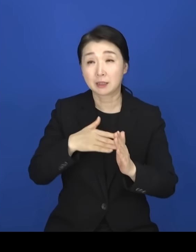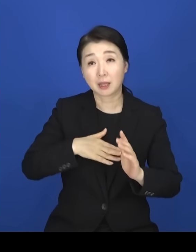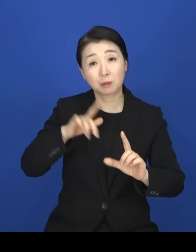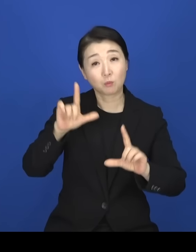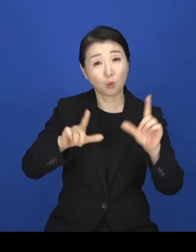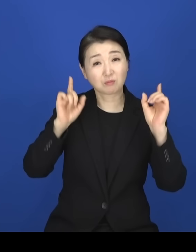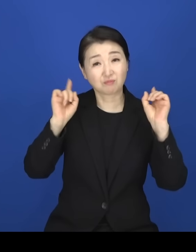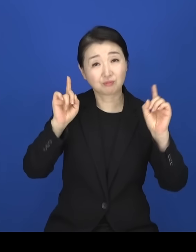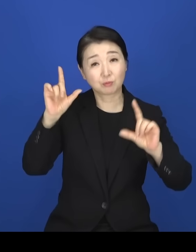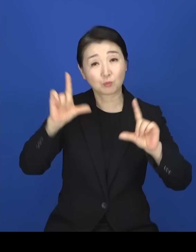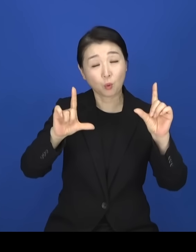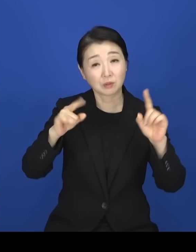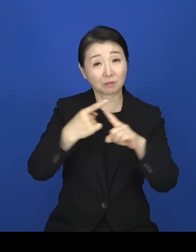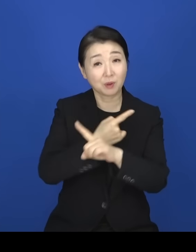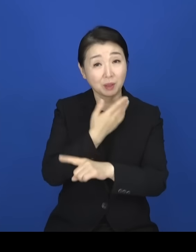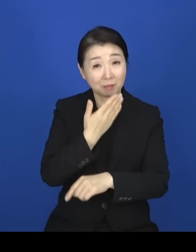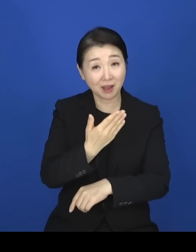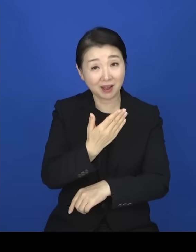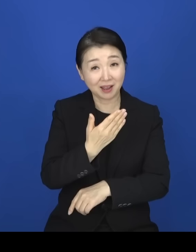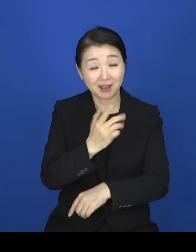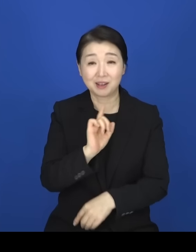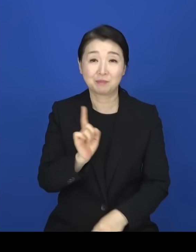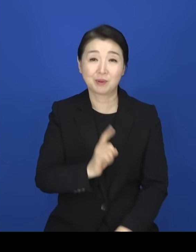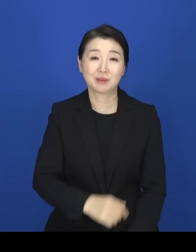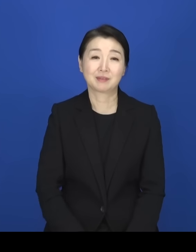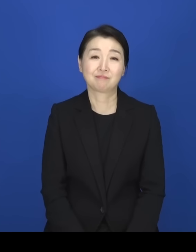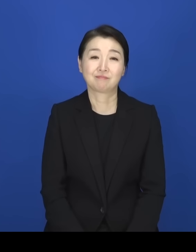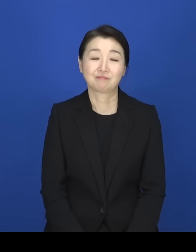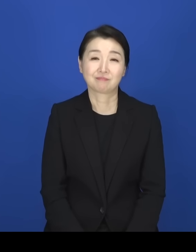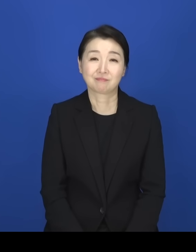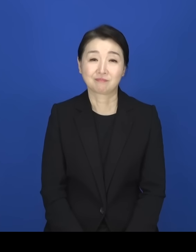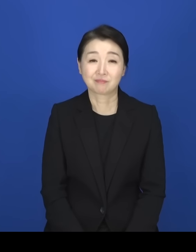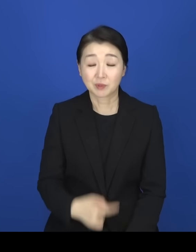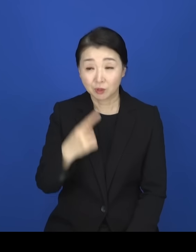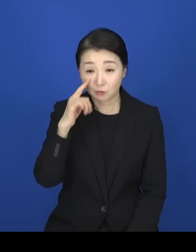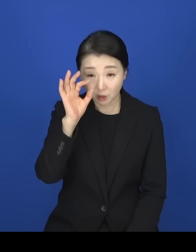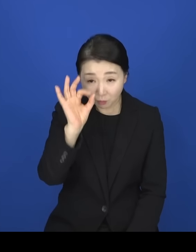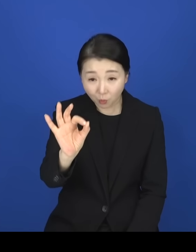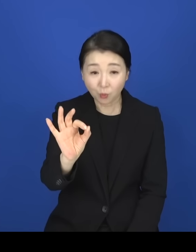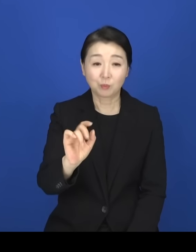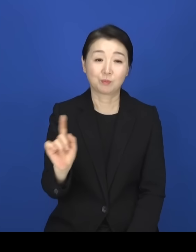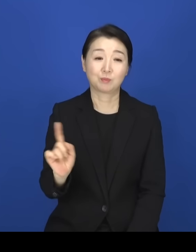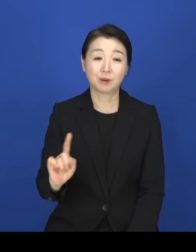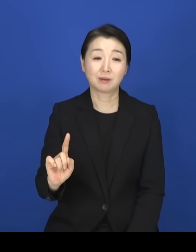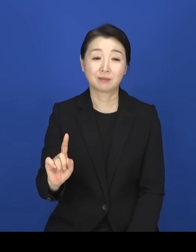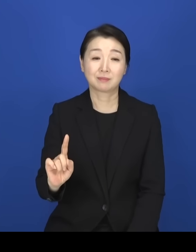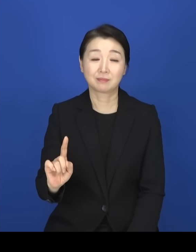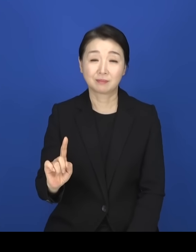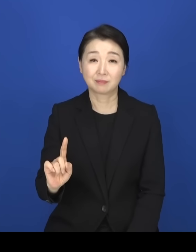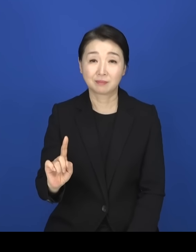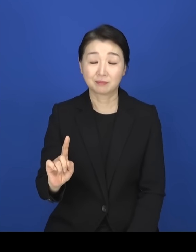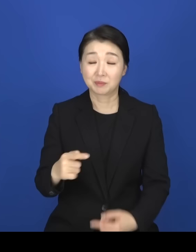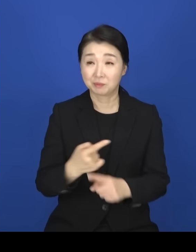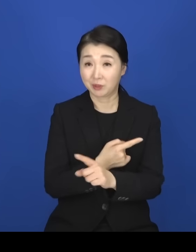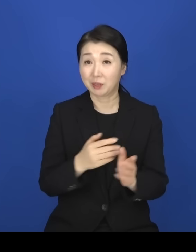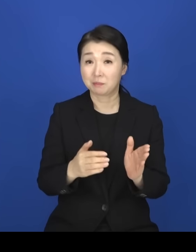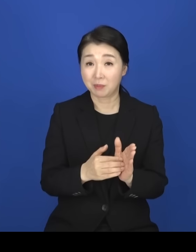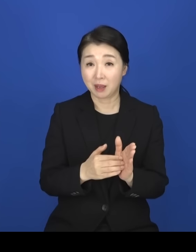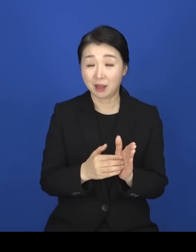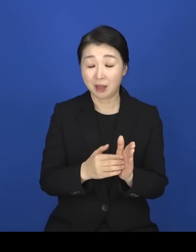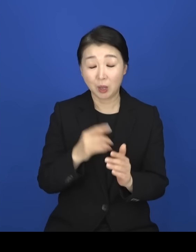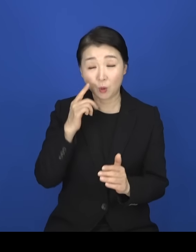모습 이런 네. 모습도 많이 변화가 되죠. 맞습니다. 그냥 눈에 보이는 것도 사실은 변화가 되는데 이제